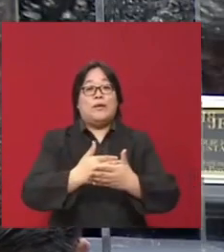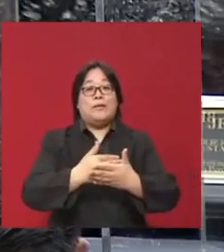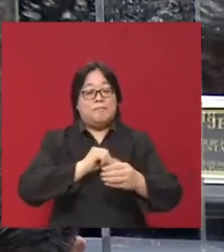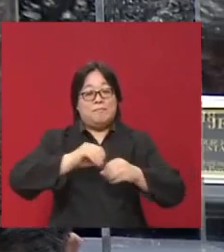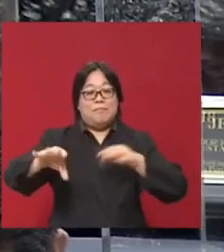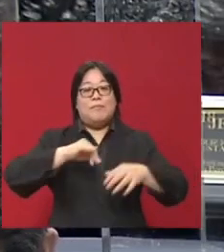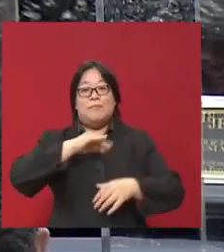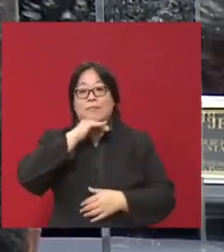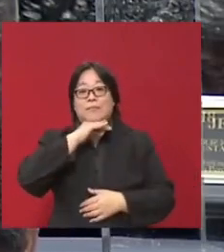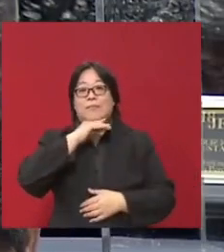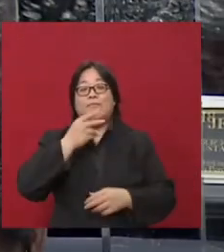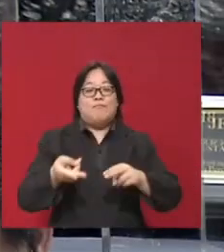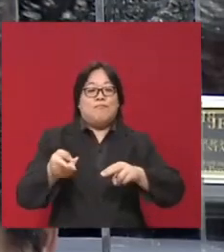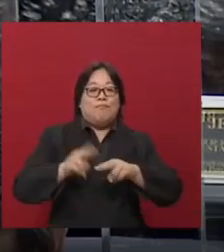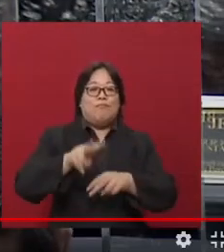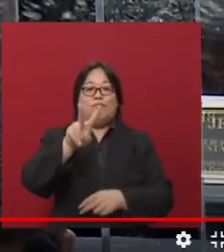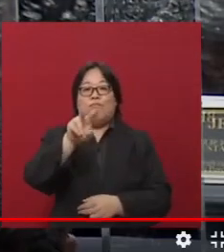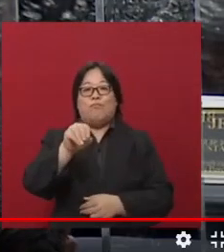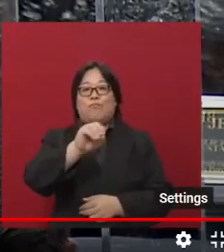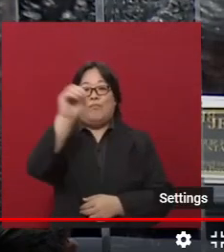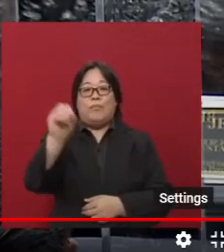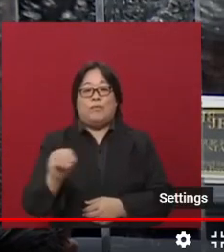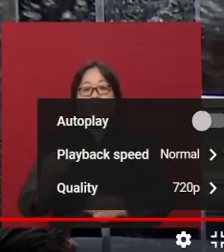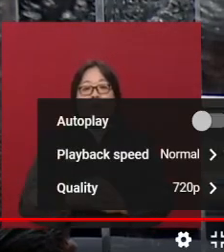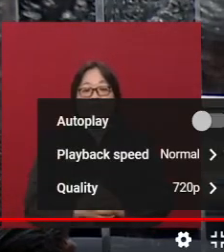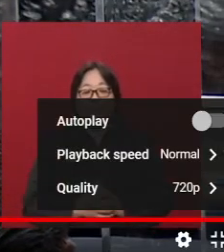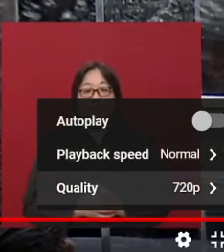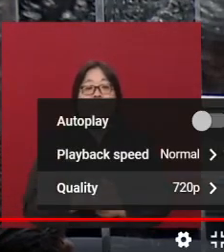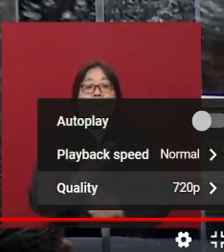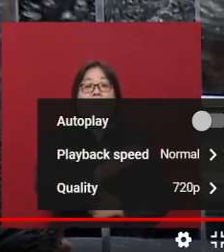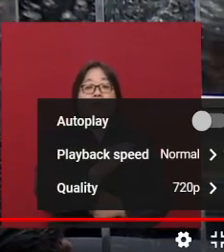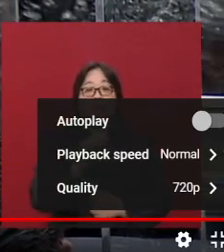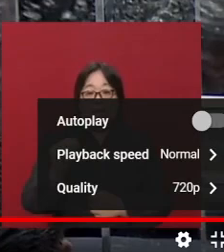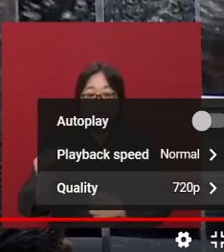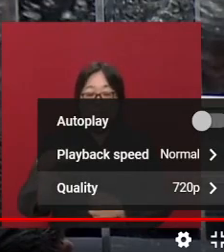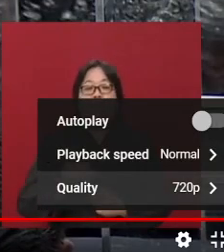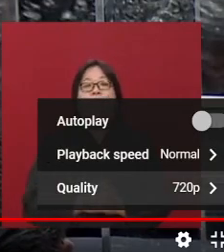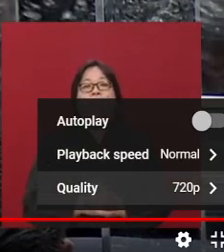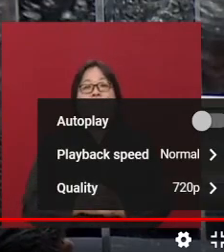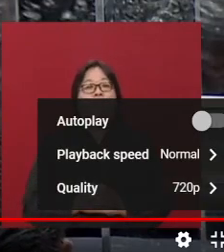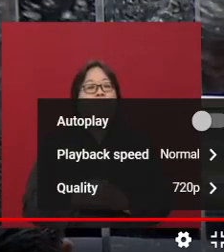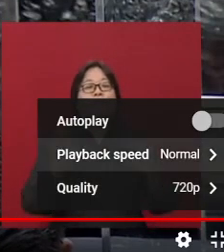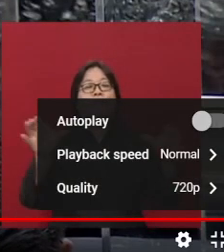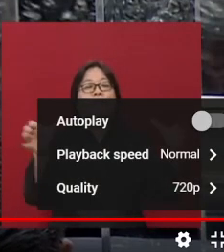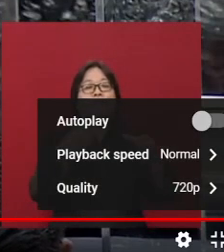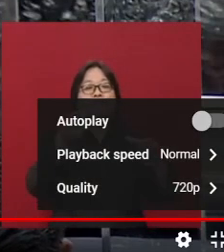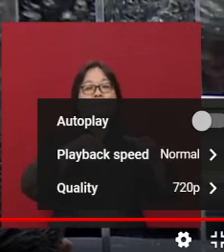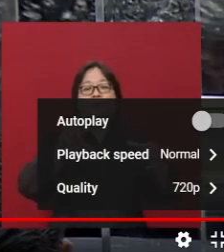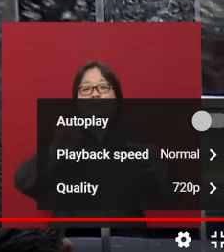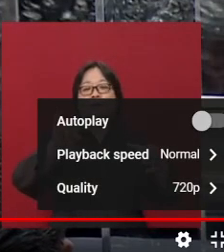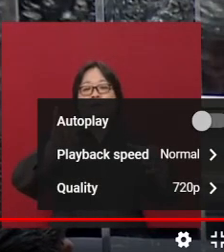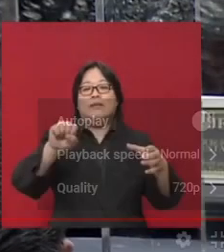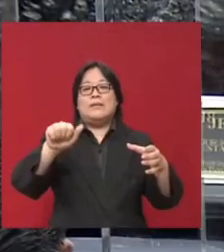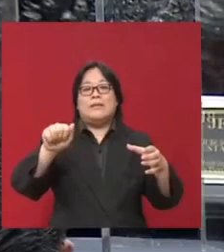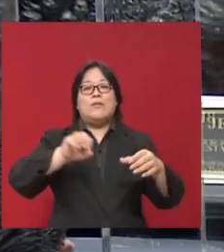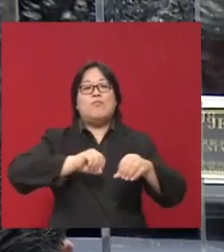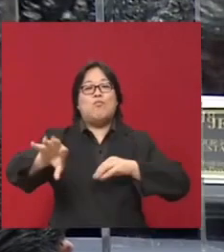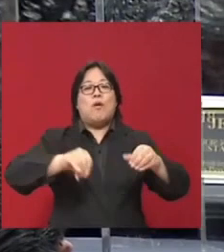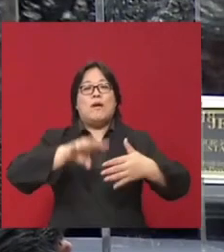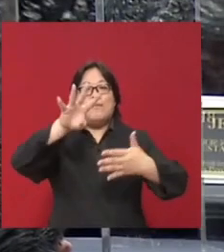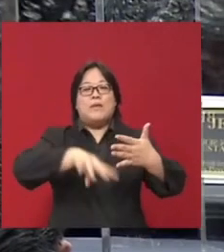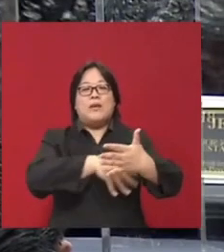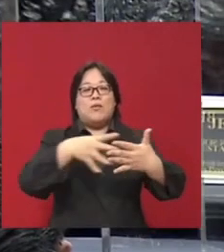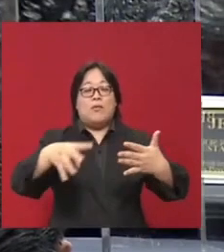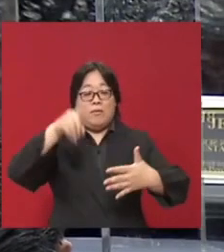siswa clinical menikah sebanyak 20 ratus dan ia di kelas kan sebagai sebuah nganter jadwal